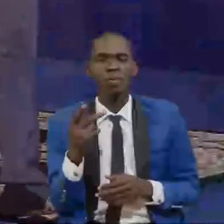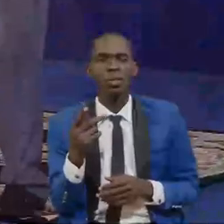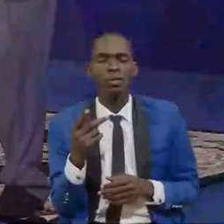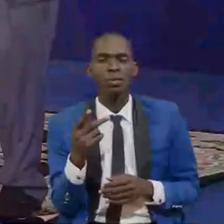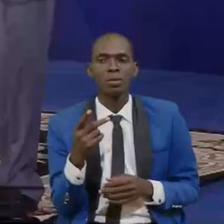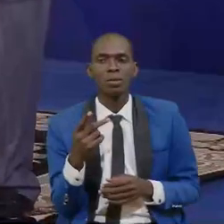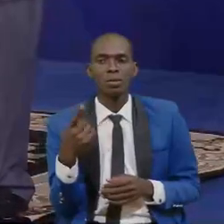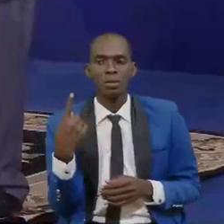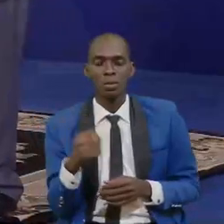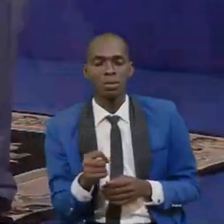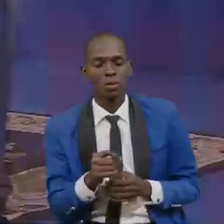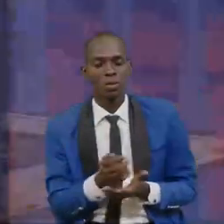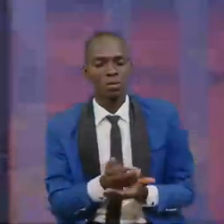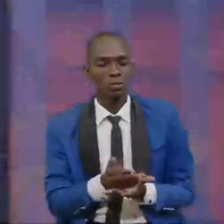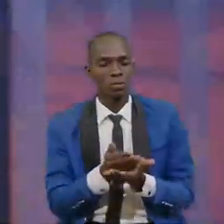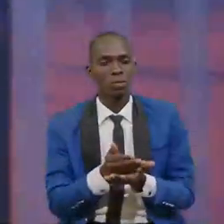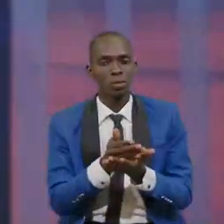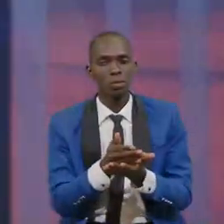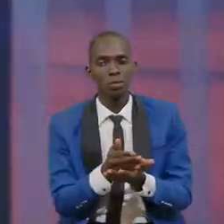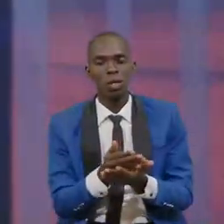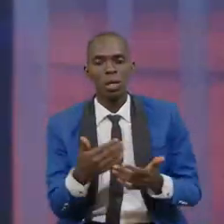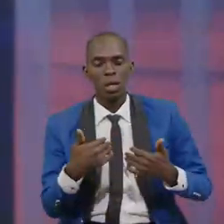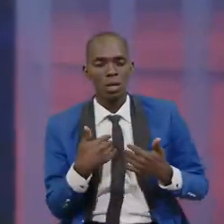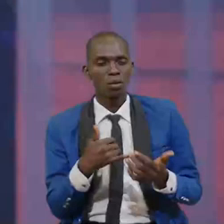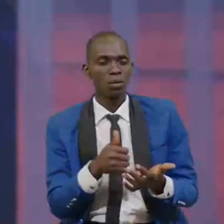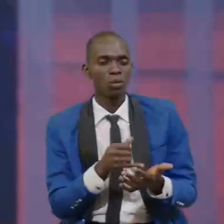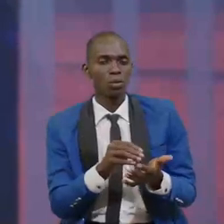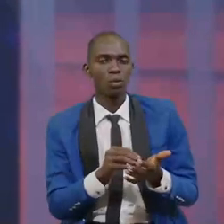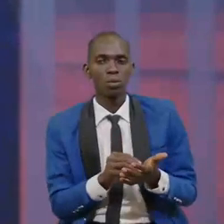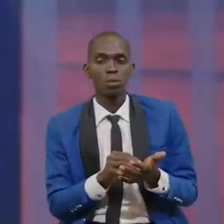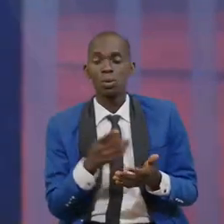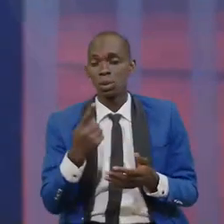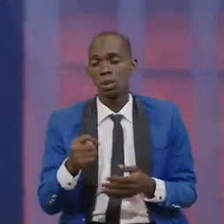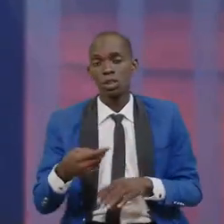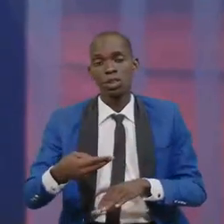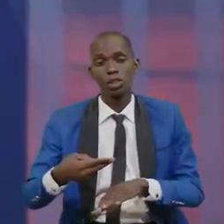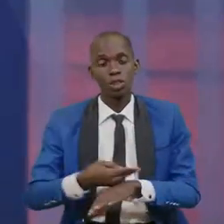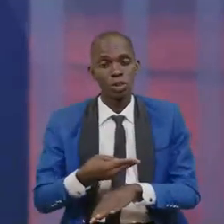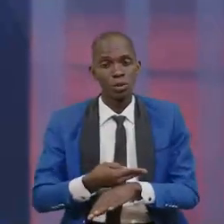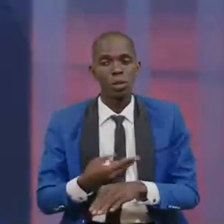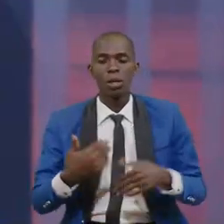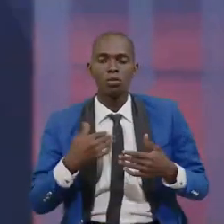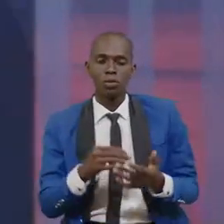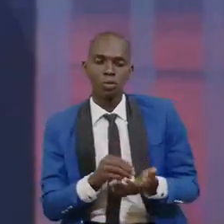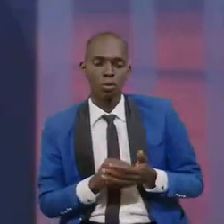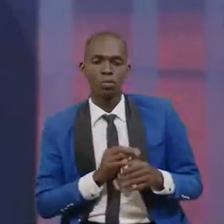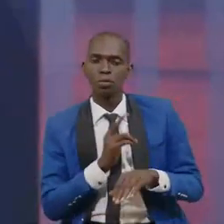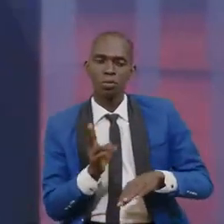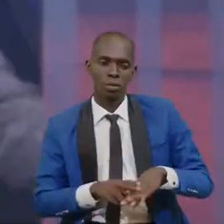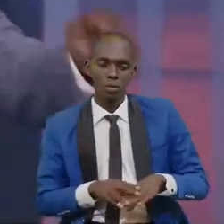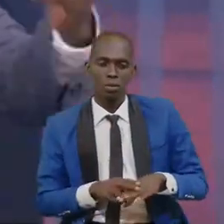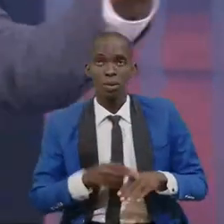regardez la brebis à sa nature. Regardez le lion. Le lion a